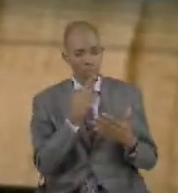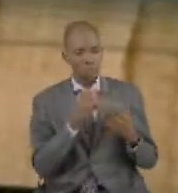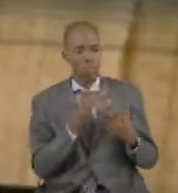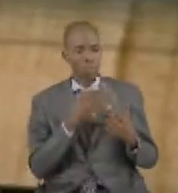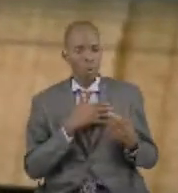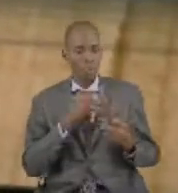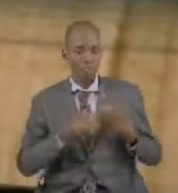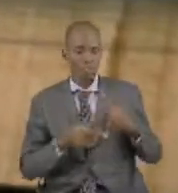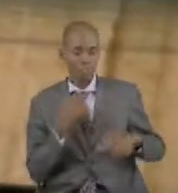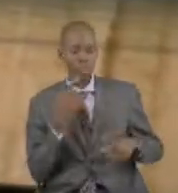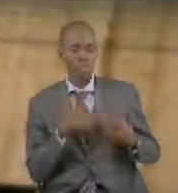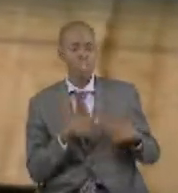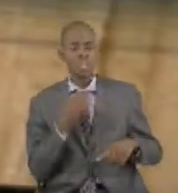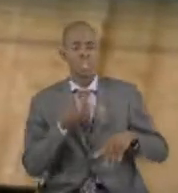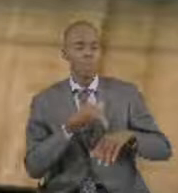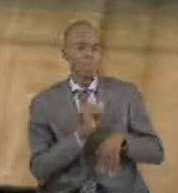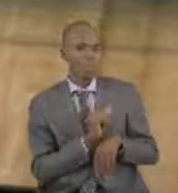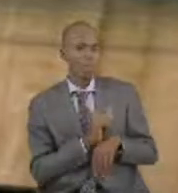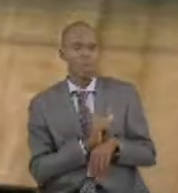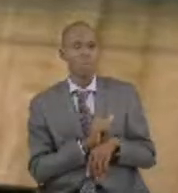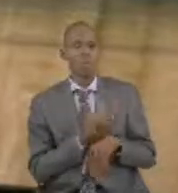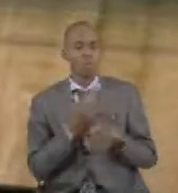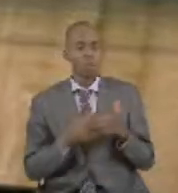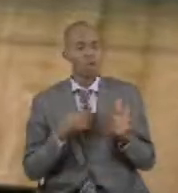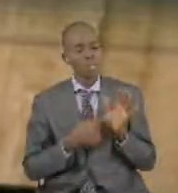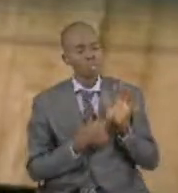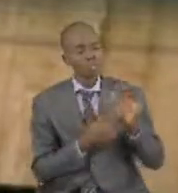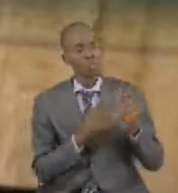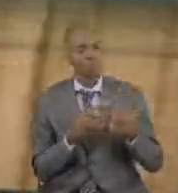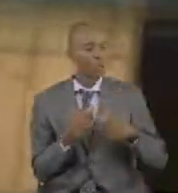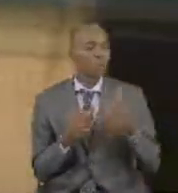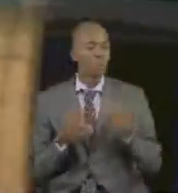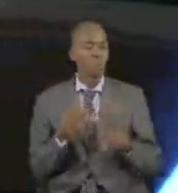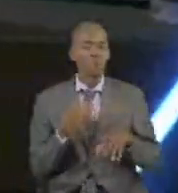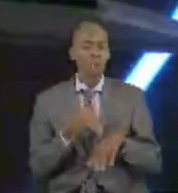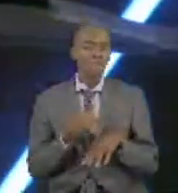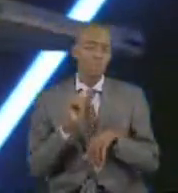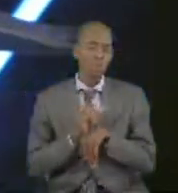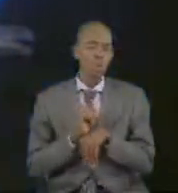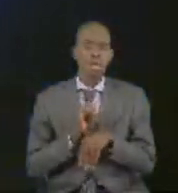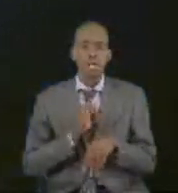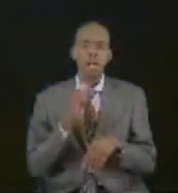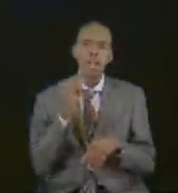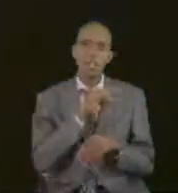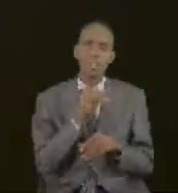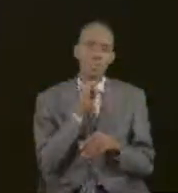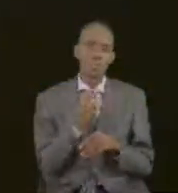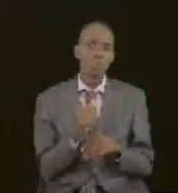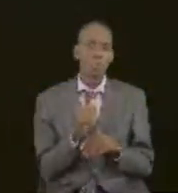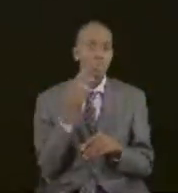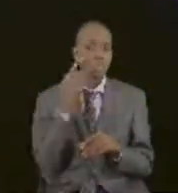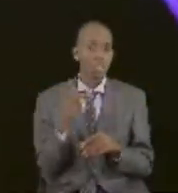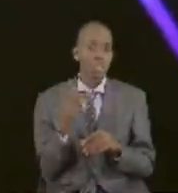que je montre aux autres personnes devant Dieu, je ne mens point. Le salut